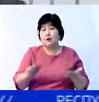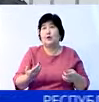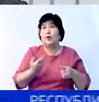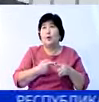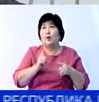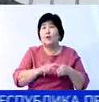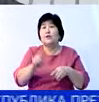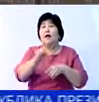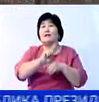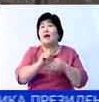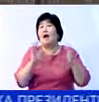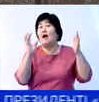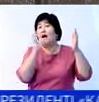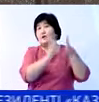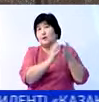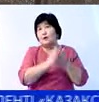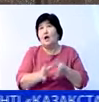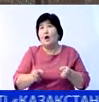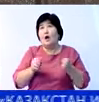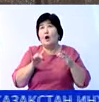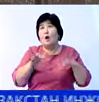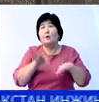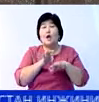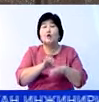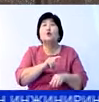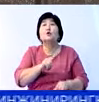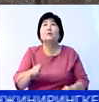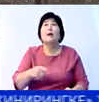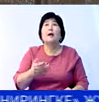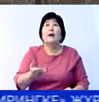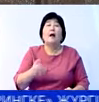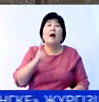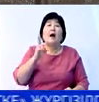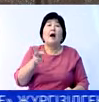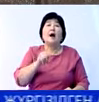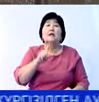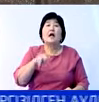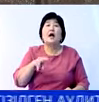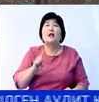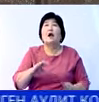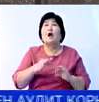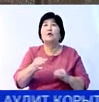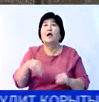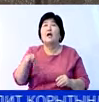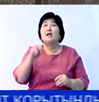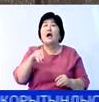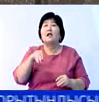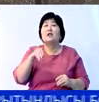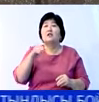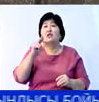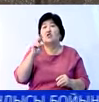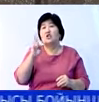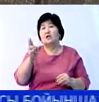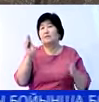осында датчик орнатты. Қауіпсіздік шараларын жүргізу барысында, Қазалы ауданында бізде датчик орнату барысында бір